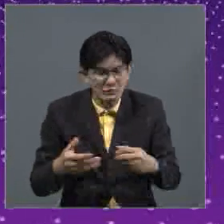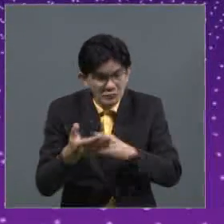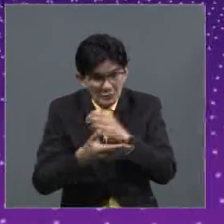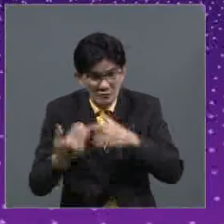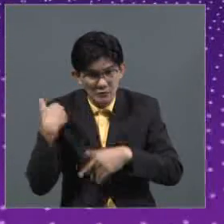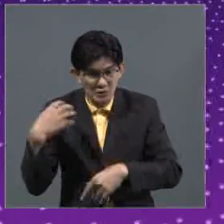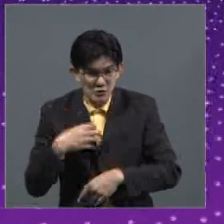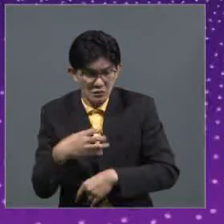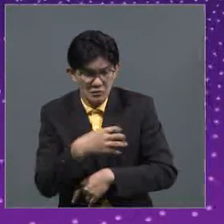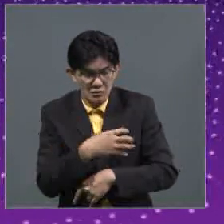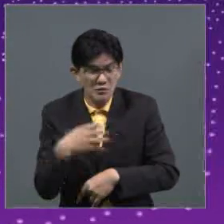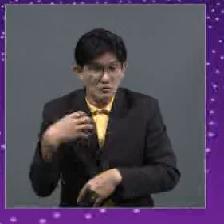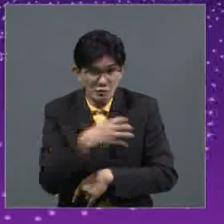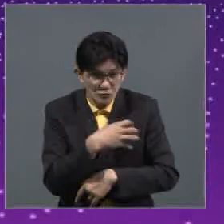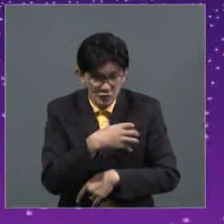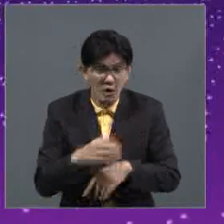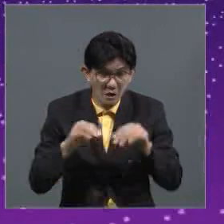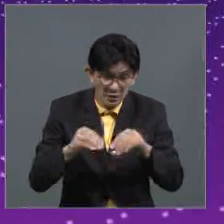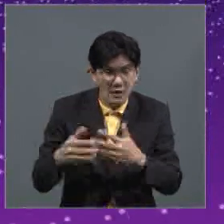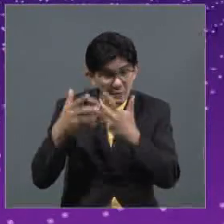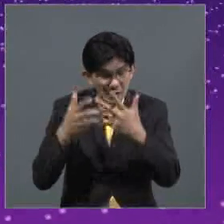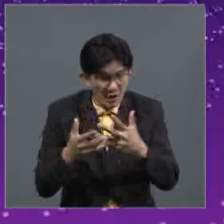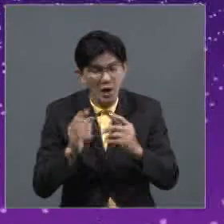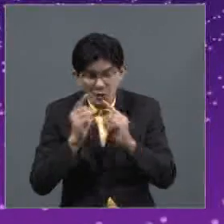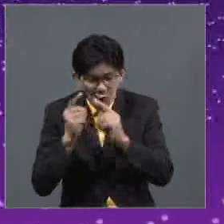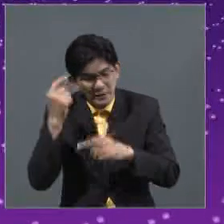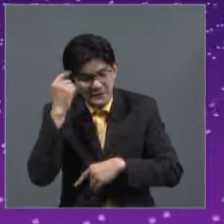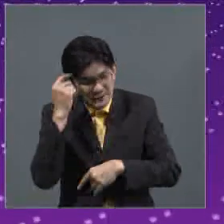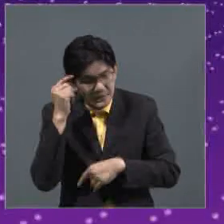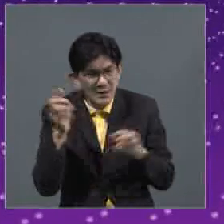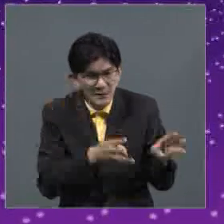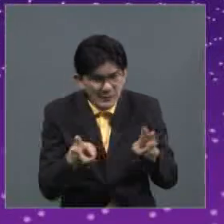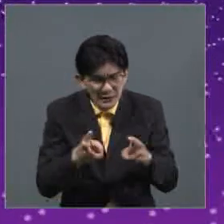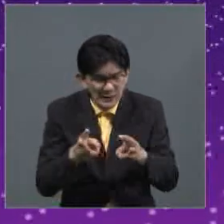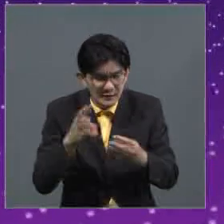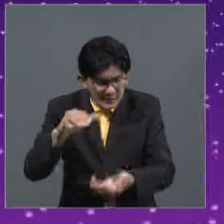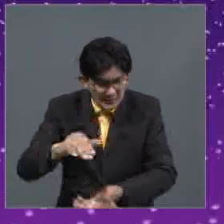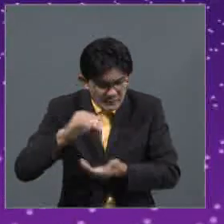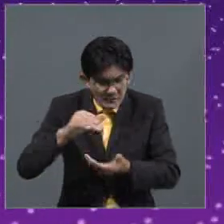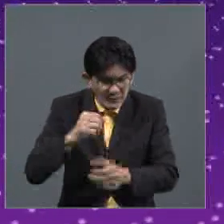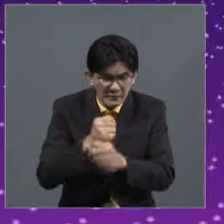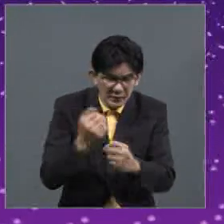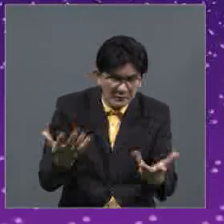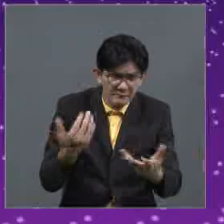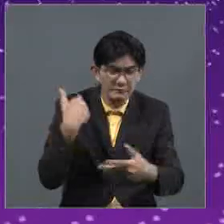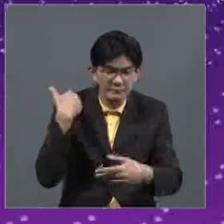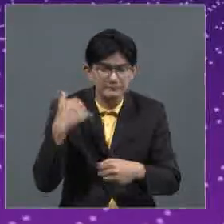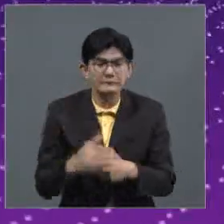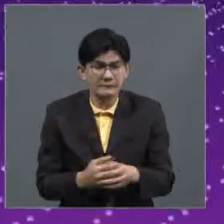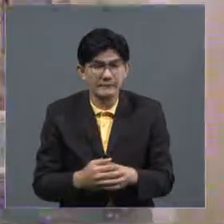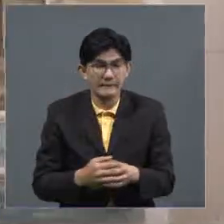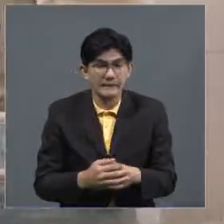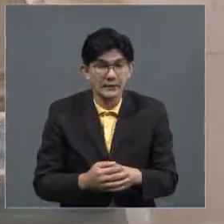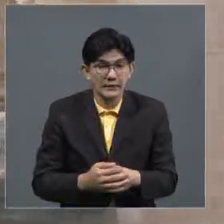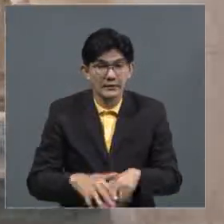วก็สหรัฐอเมริกานะคะเพื่อที่จะหาอุปกรณ์เสริมแล้วก็ศึกษาวิธีตัดตอนการค้นถ่ายยาเสพติดด้วยค่ะโดยนายเศรษฐาท